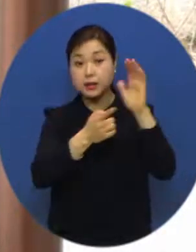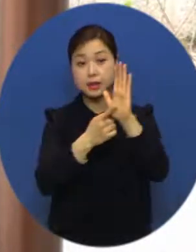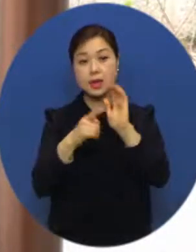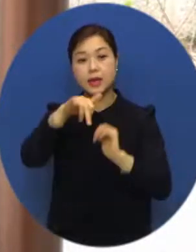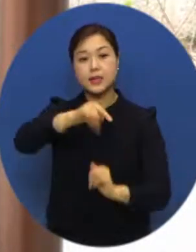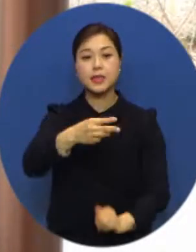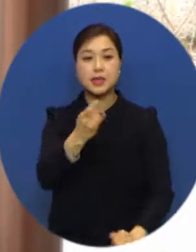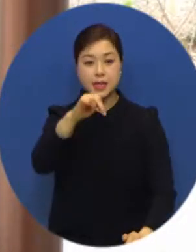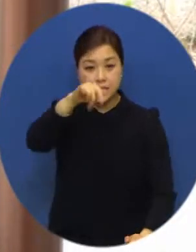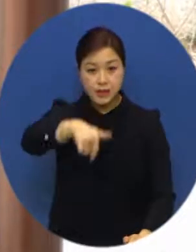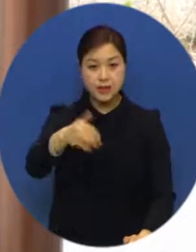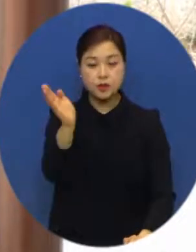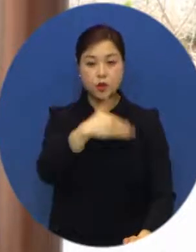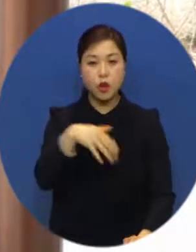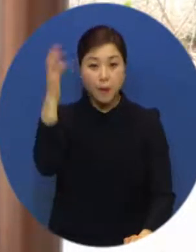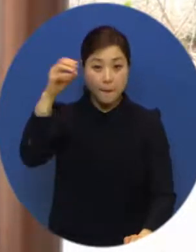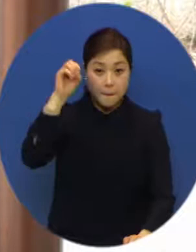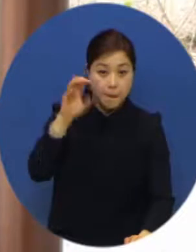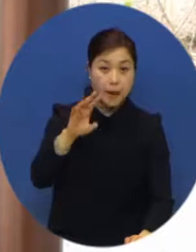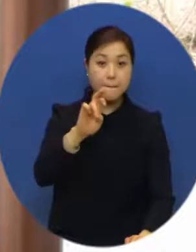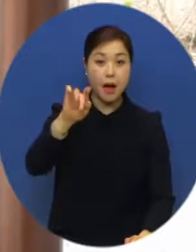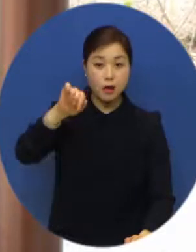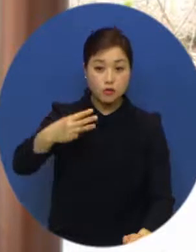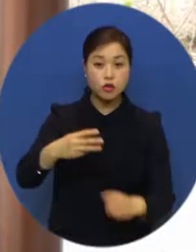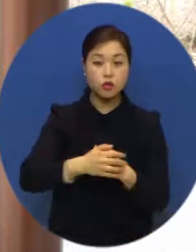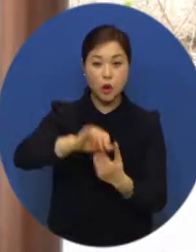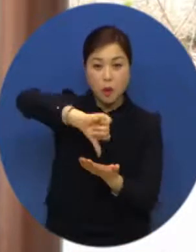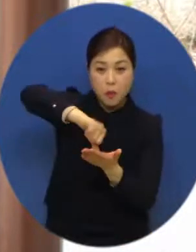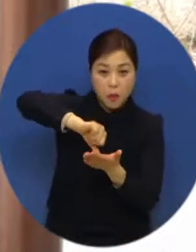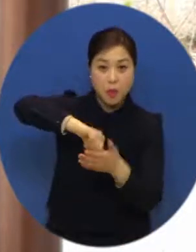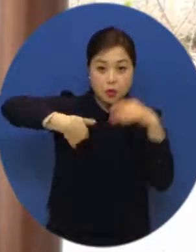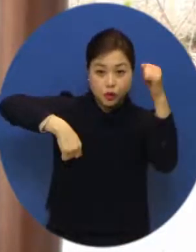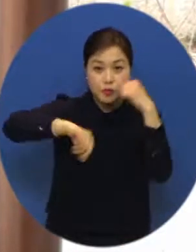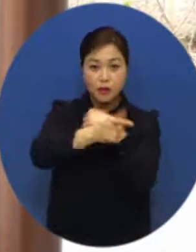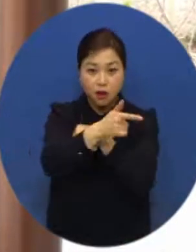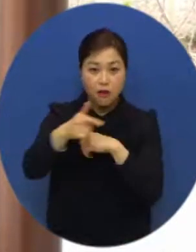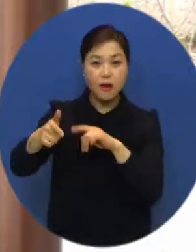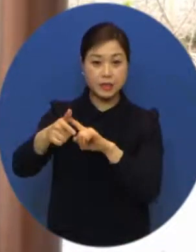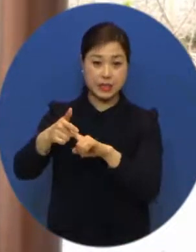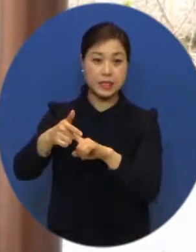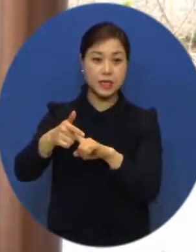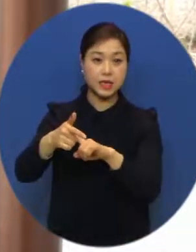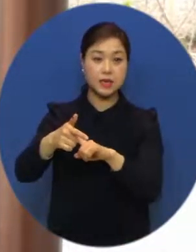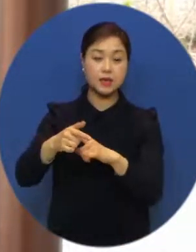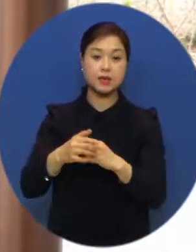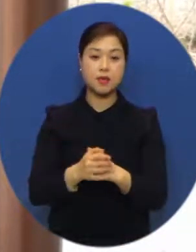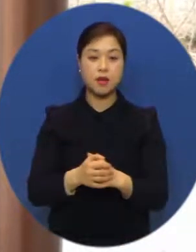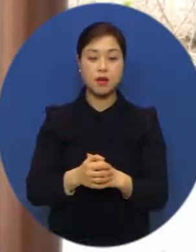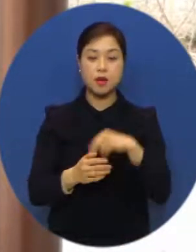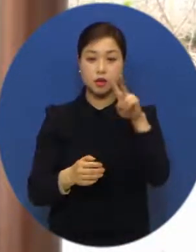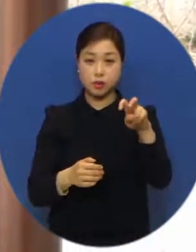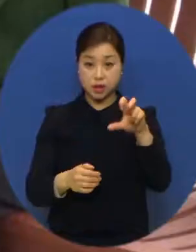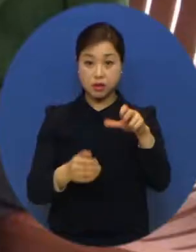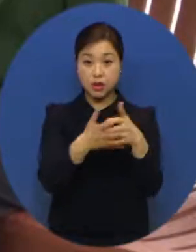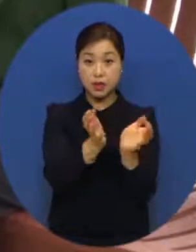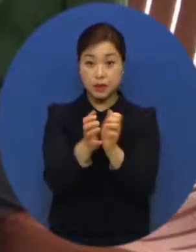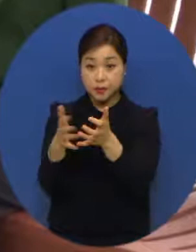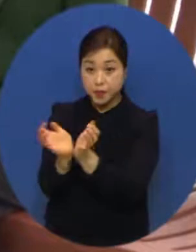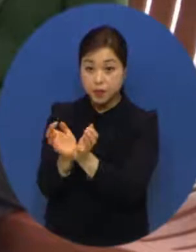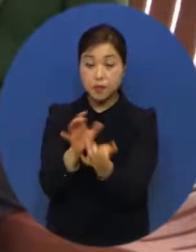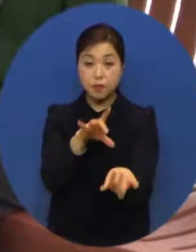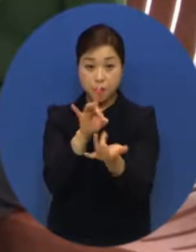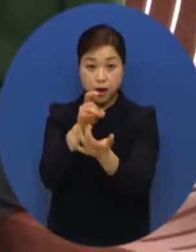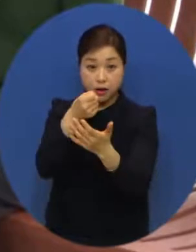클래식 음악에서부터 마술, 네. 비보이 댄스 이르기까지 다양한 장르로 네. 저희가 25개 팀을 뽑아서